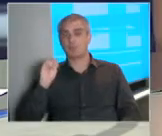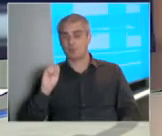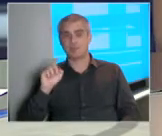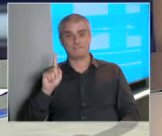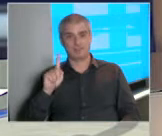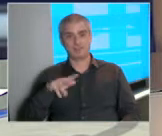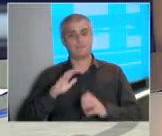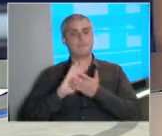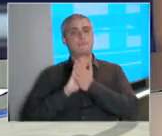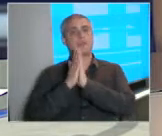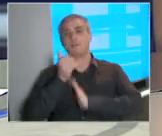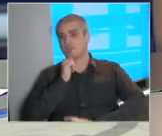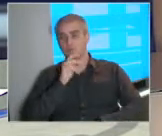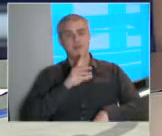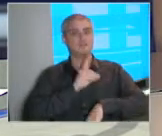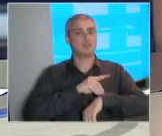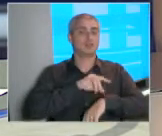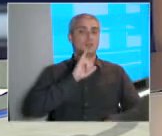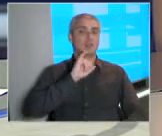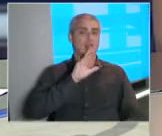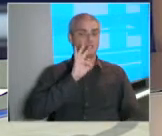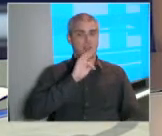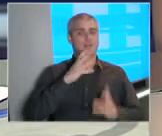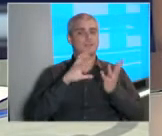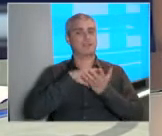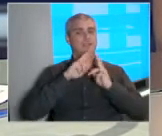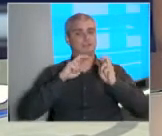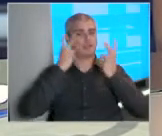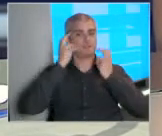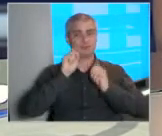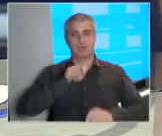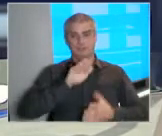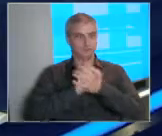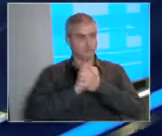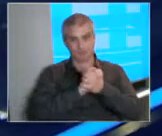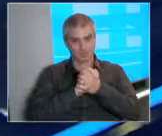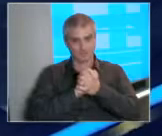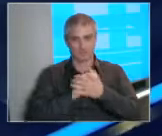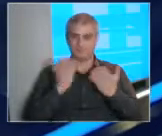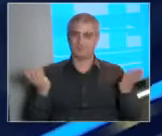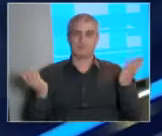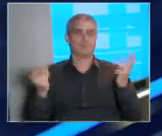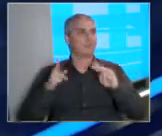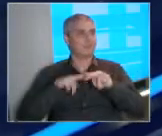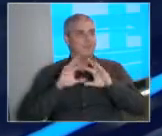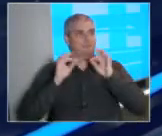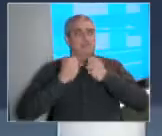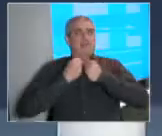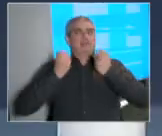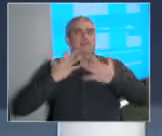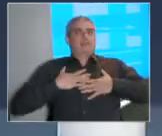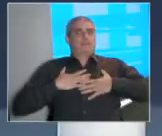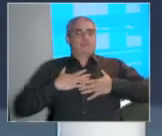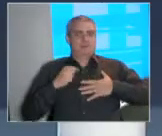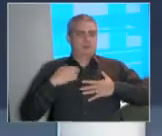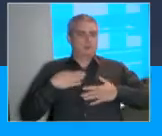מורדווינקין ממגמה ירוקה, ודוקטור יהודה טורן ממרכז המחקר והמידע של הכנסת. שלום לכם. שלום. טוב, אז אחרי הפתיח הדרמטי שלי,